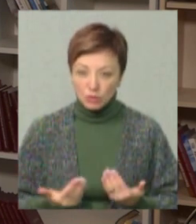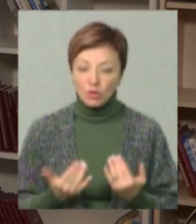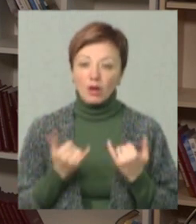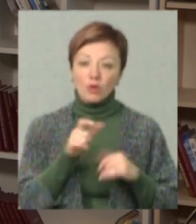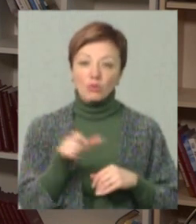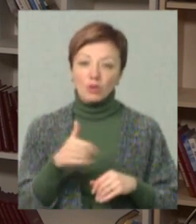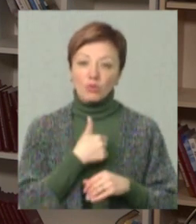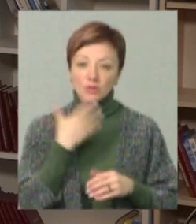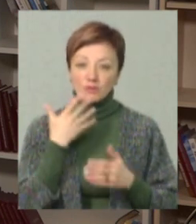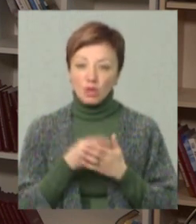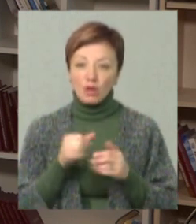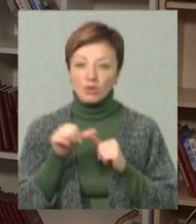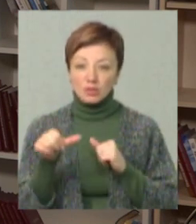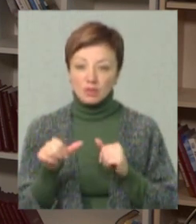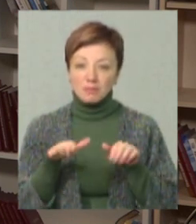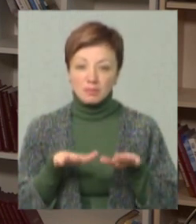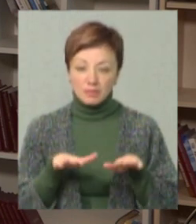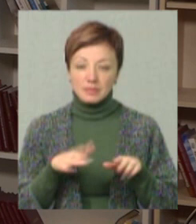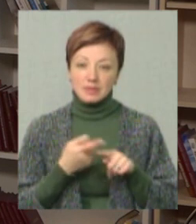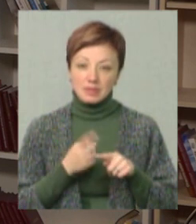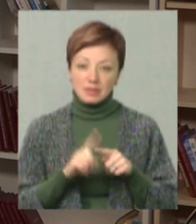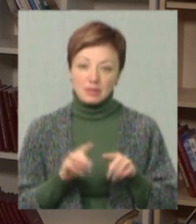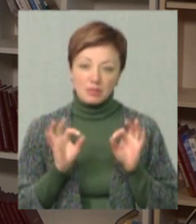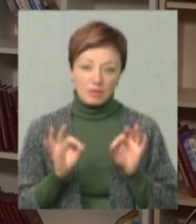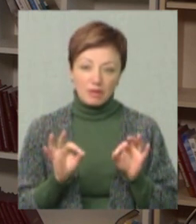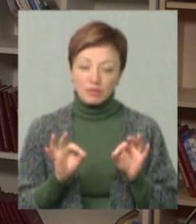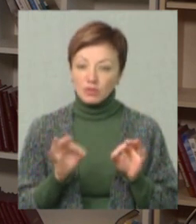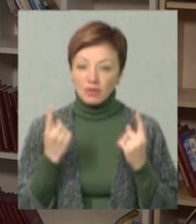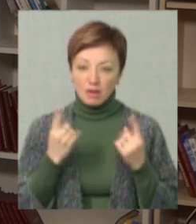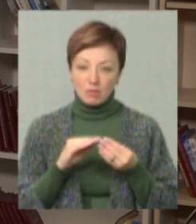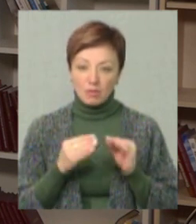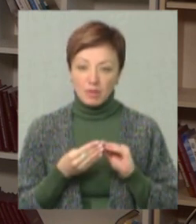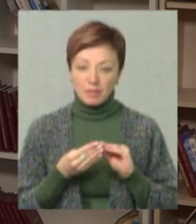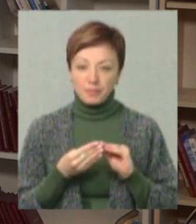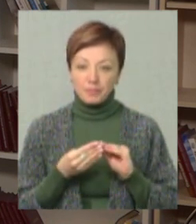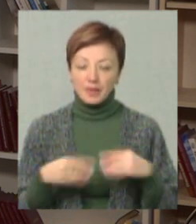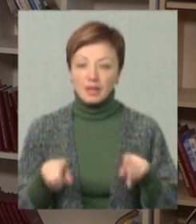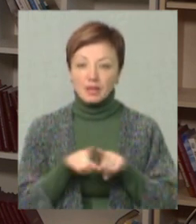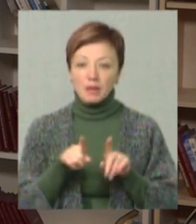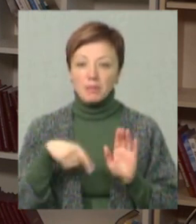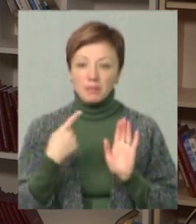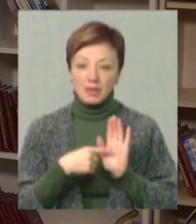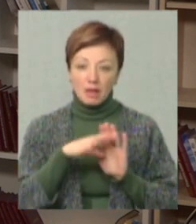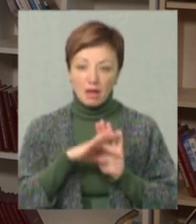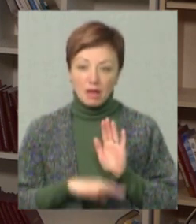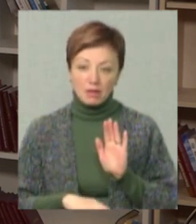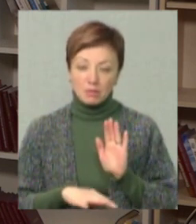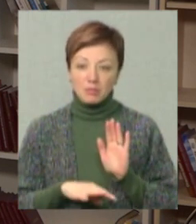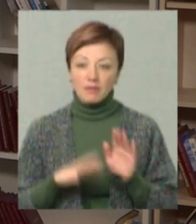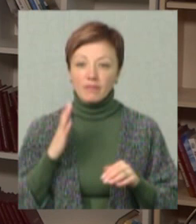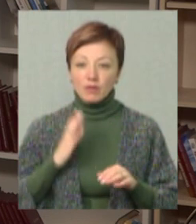проблема. І з такими питаннями вимушені переселенці неодноразово зверталися в Чернівецьку міську